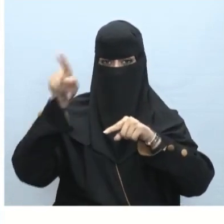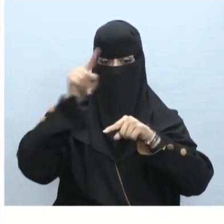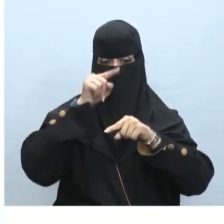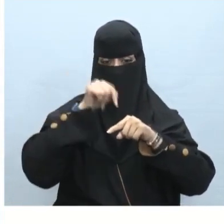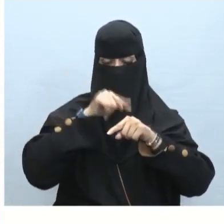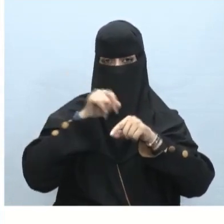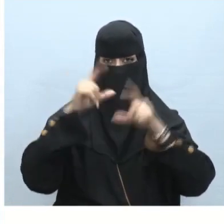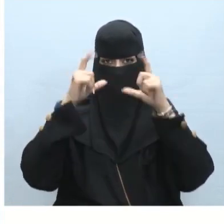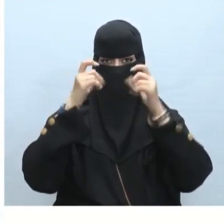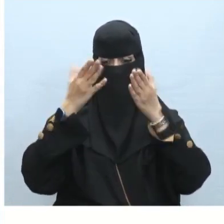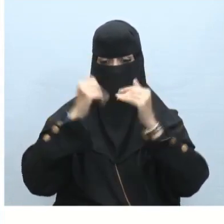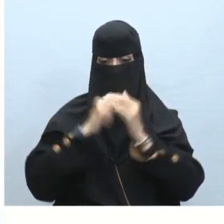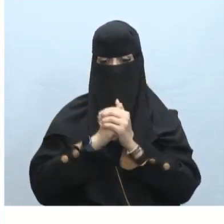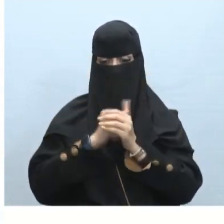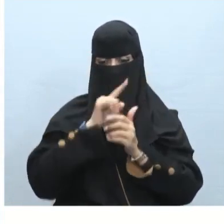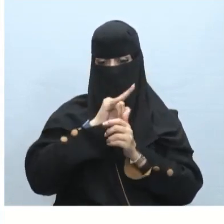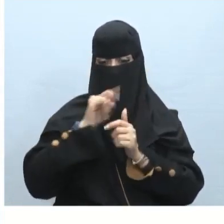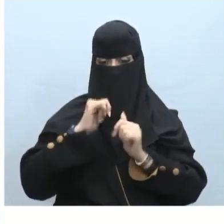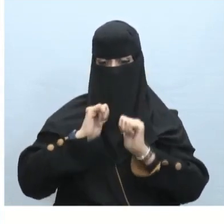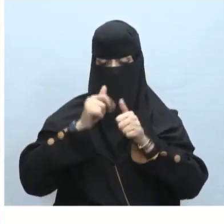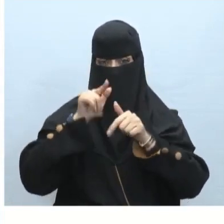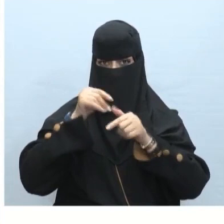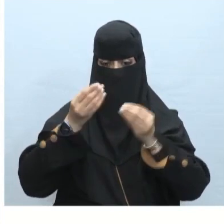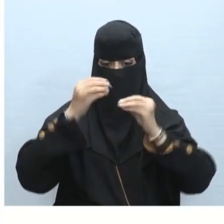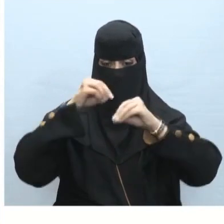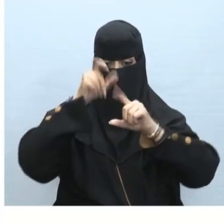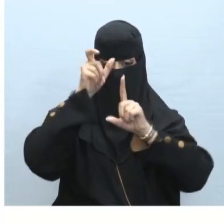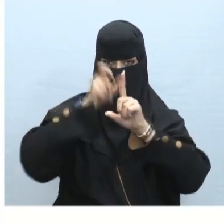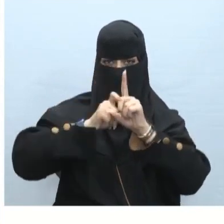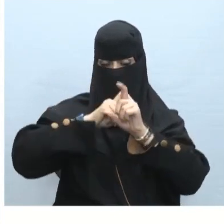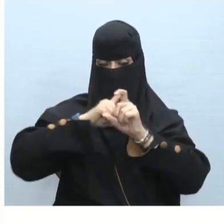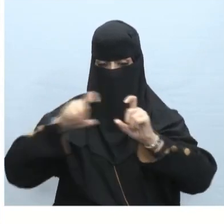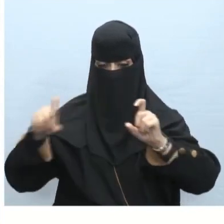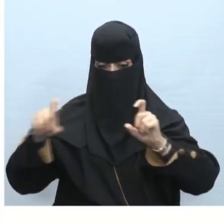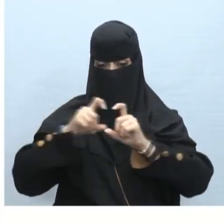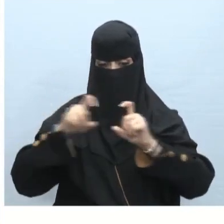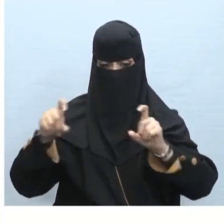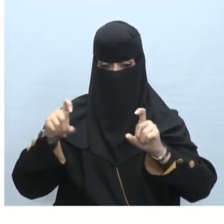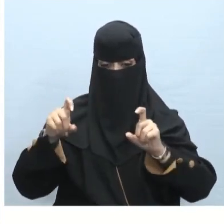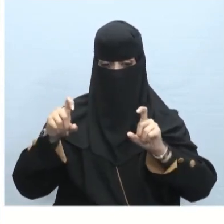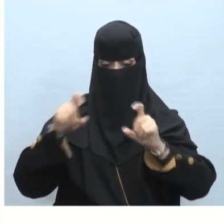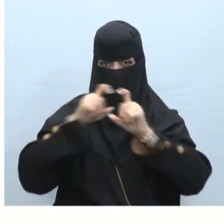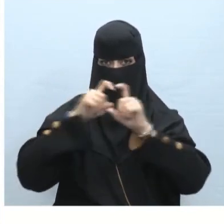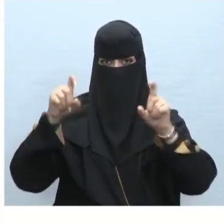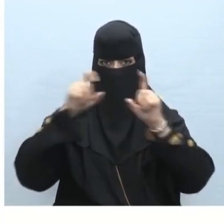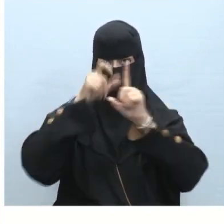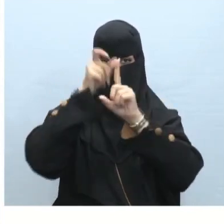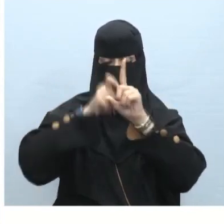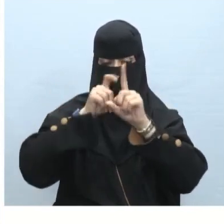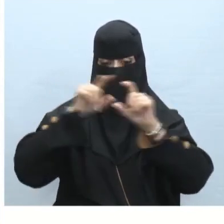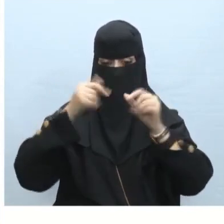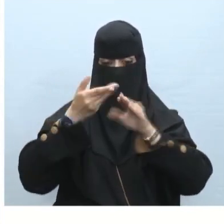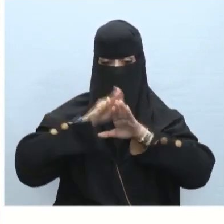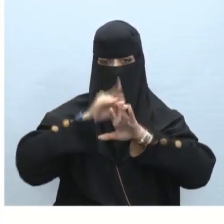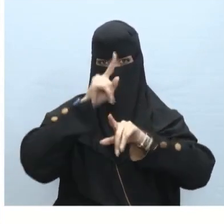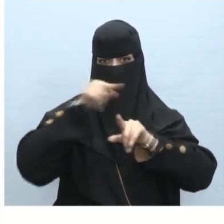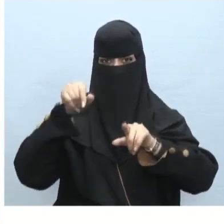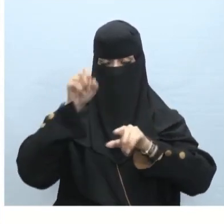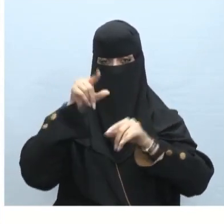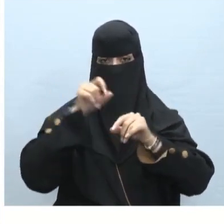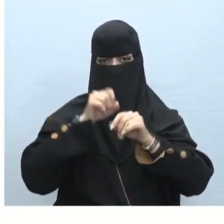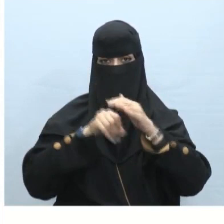بياني مصور ثلاثه يمكنك اضافه الصفوف والاعمده على المخطط البياني في